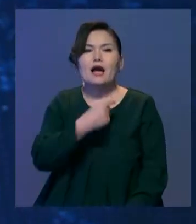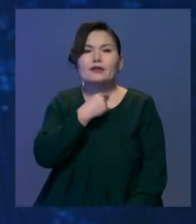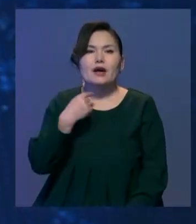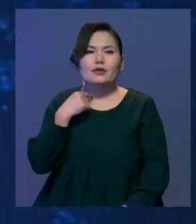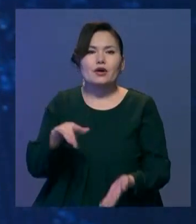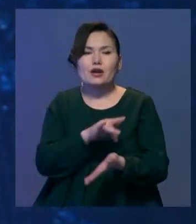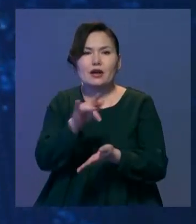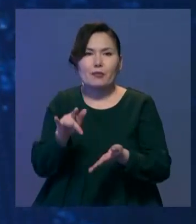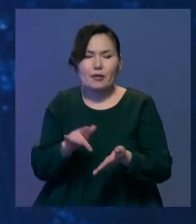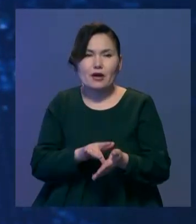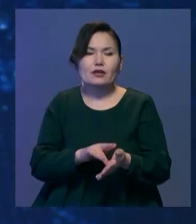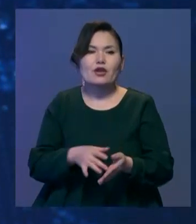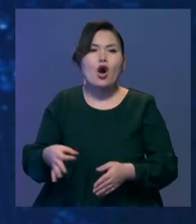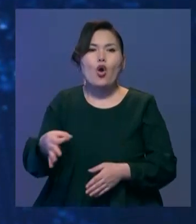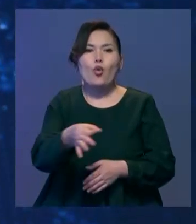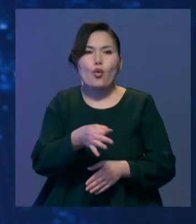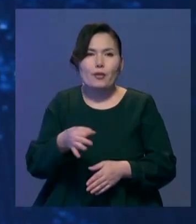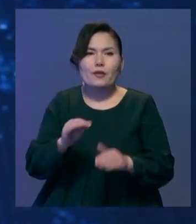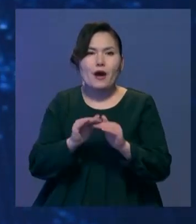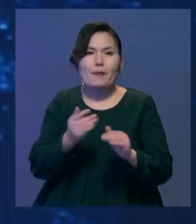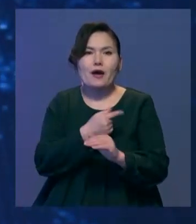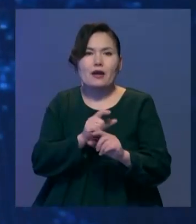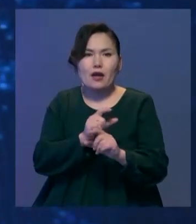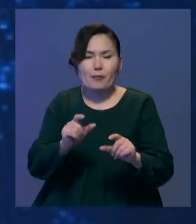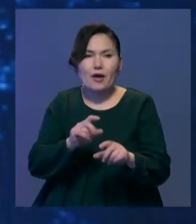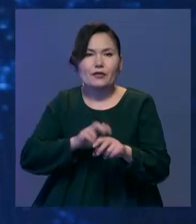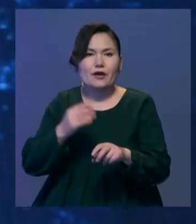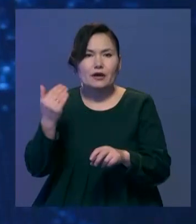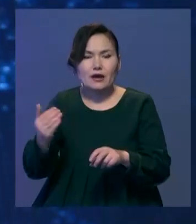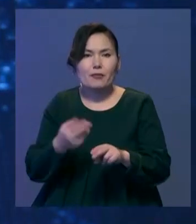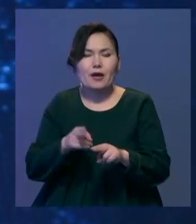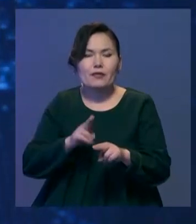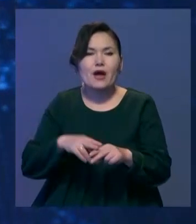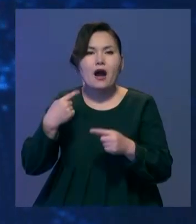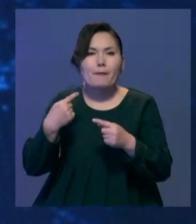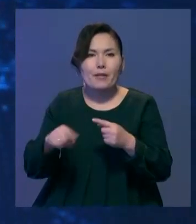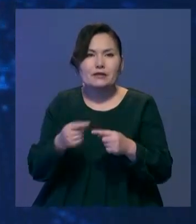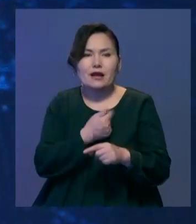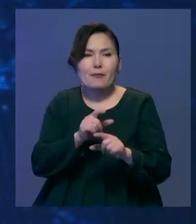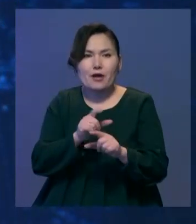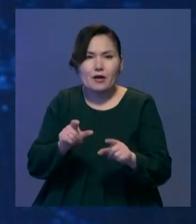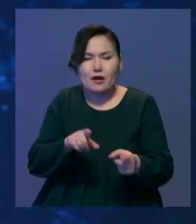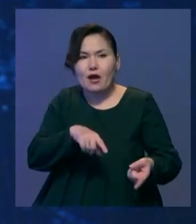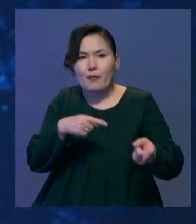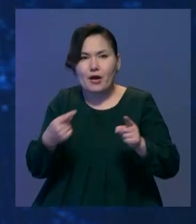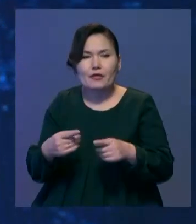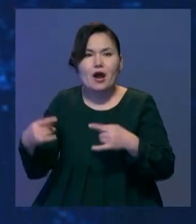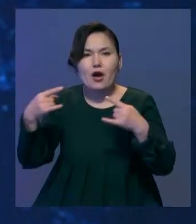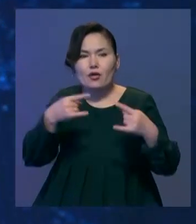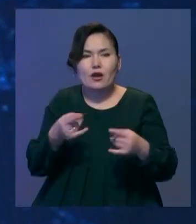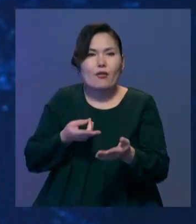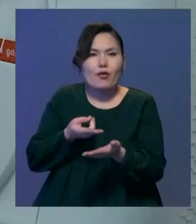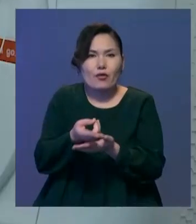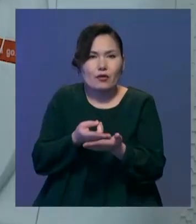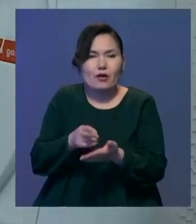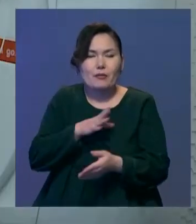Талдықорғандағы көп салалы облыстық балалар ауруханасының дәрігерлері науқастарды басқа емдеу мекемесіне апарып, компьютерлік томографияға